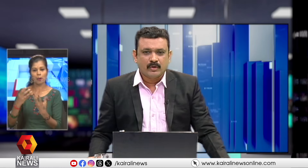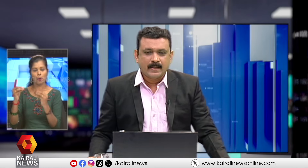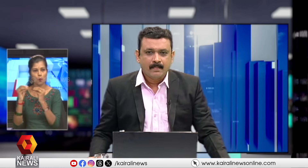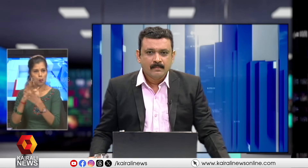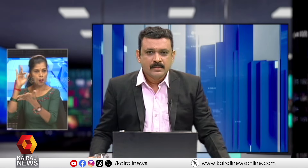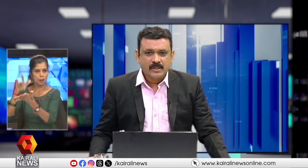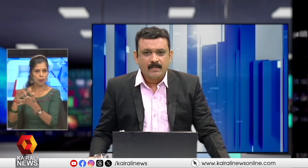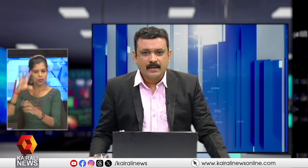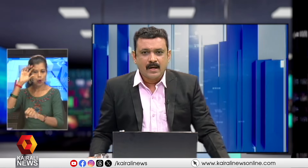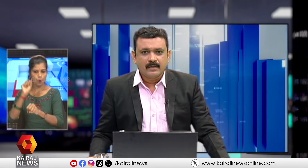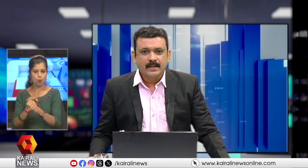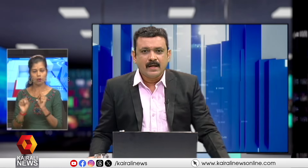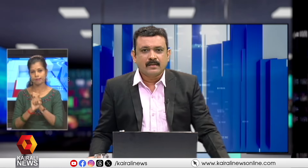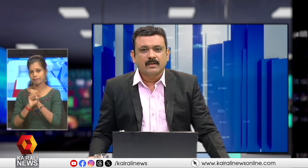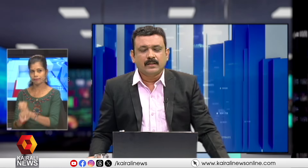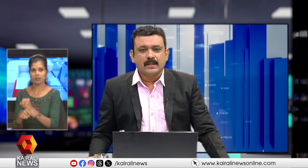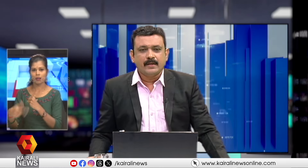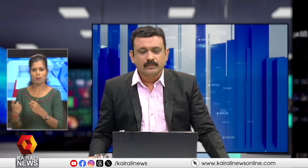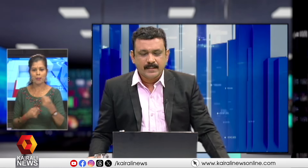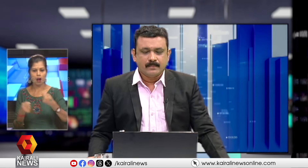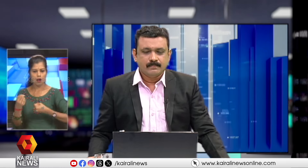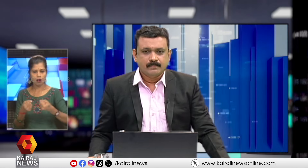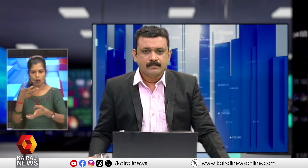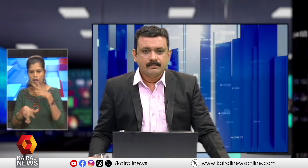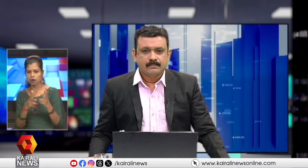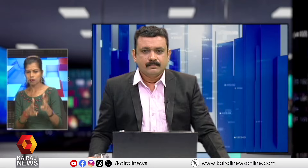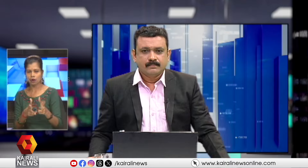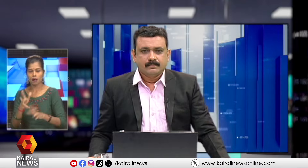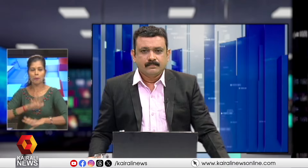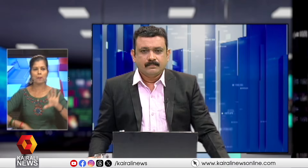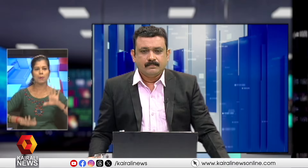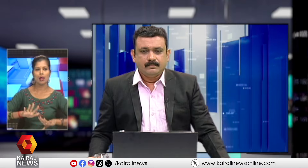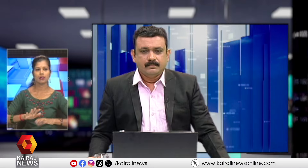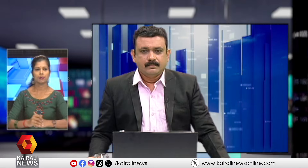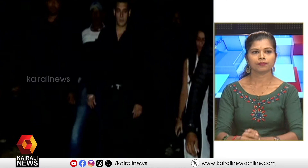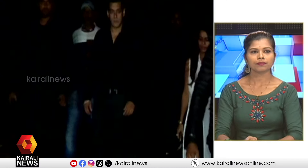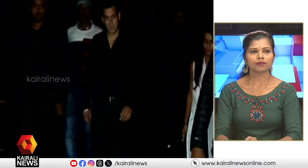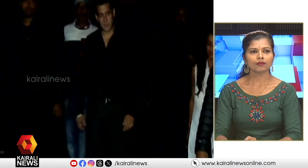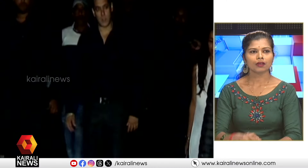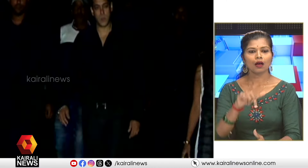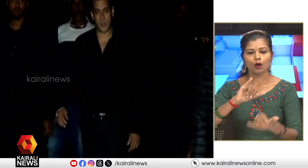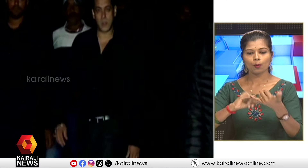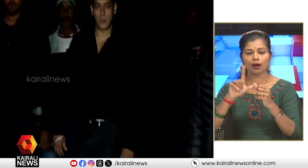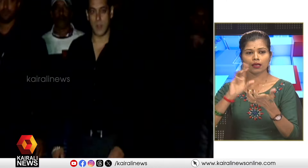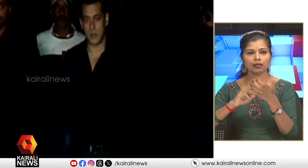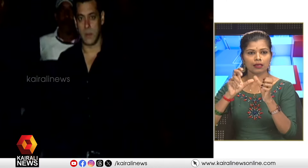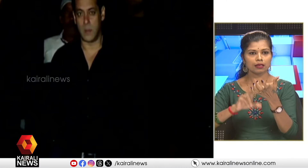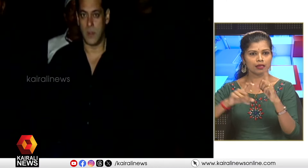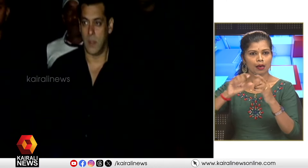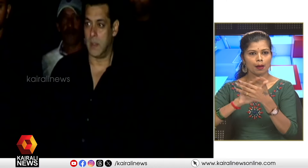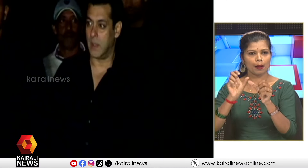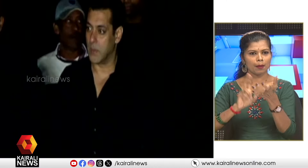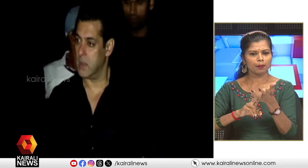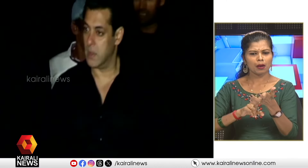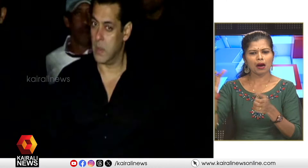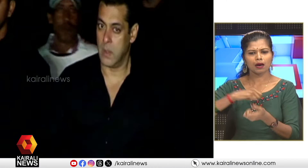കേസ് എടുത്തിട്ടുള്ളത് സൽമാന്റെ കാറിനു നേരെ ആക്രമണം നടത്താനായിരുന്നു നീക്കം ബോളിവുഡ് നടൻ സൽമാൻ ഖാനെ പൻവൽ ഫാം ഹൗസ് പരിസരത്ത് വെച്ച്